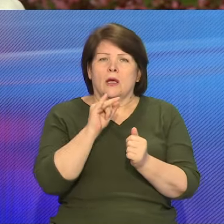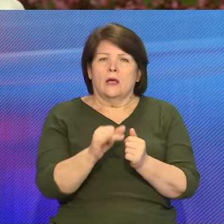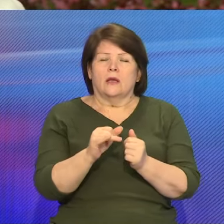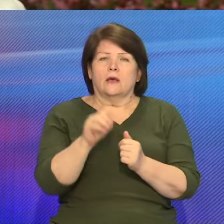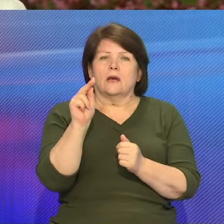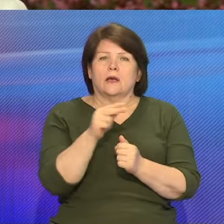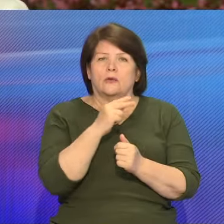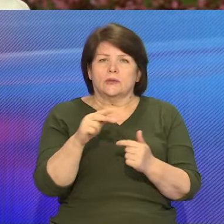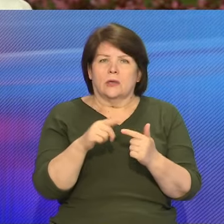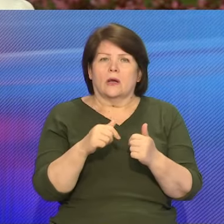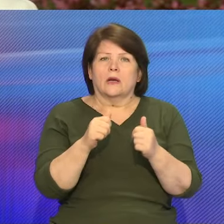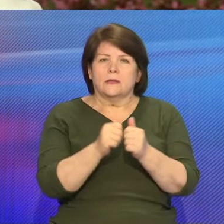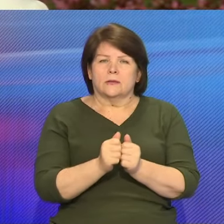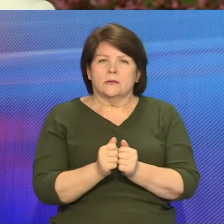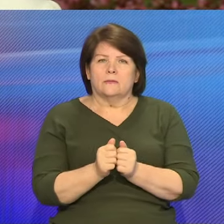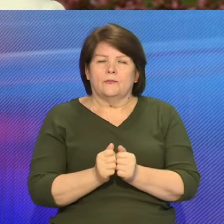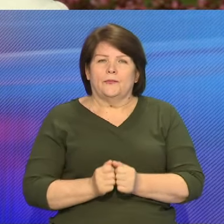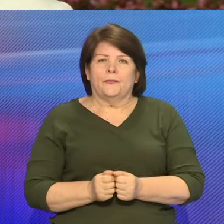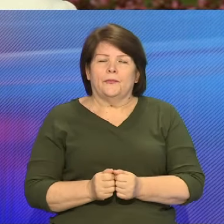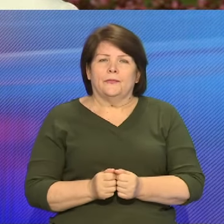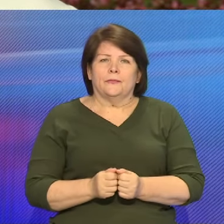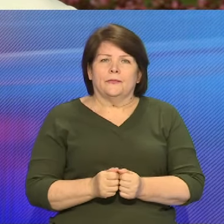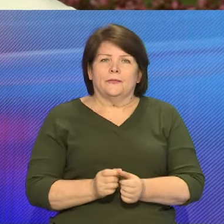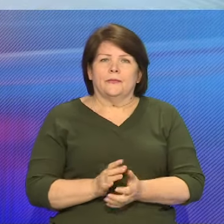религиозных организаций.